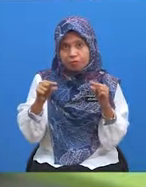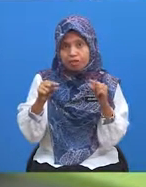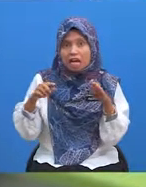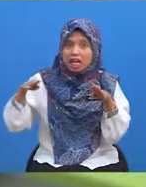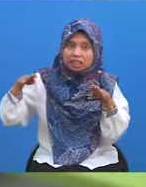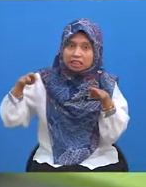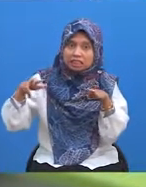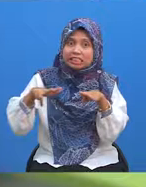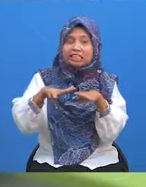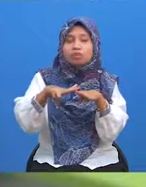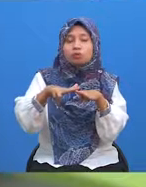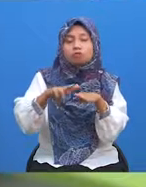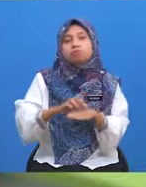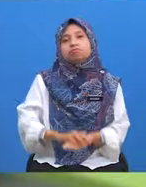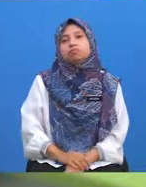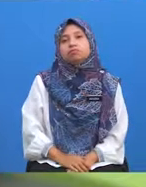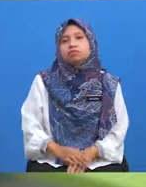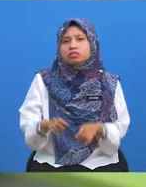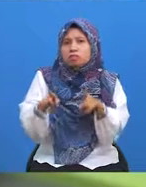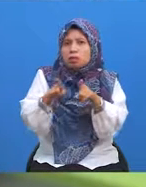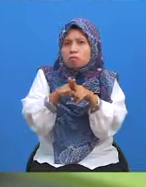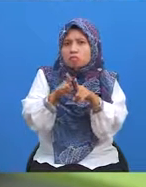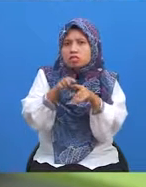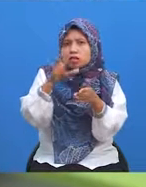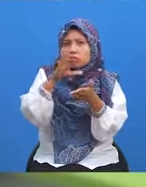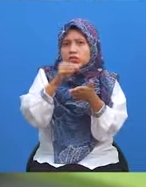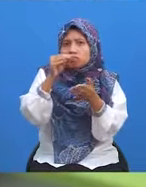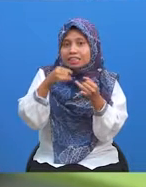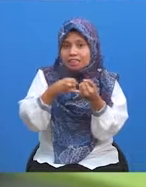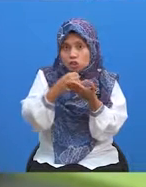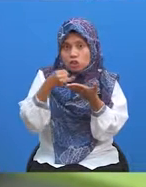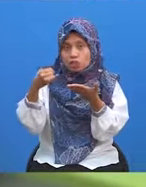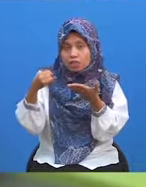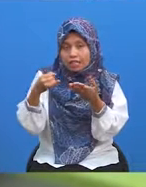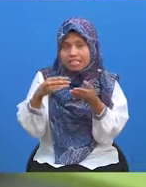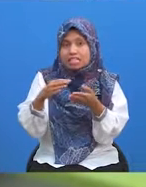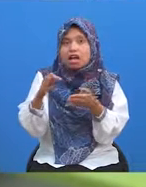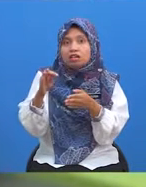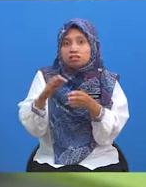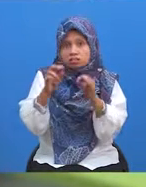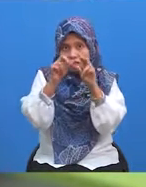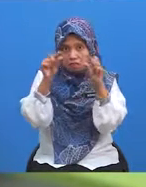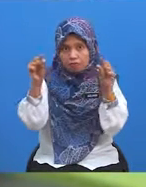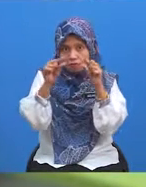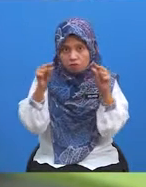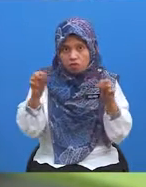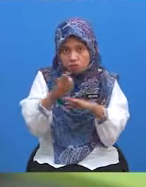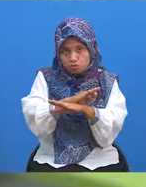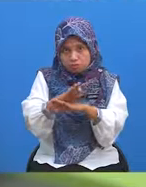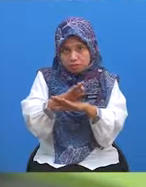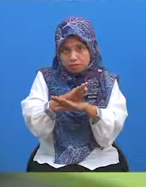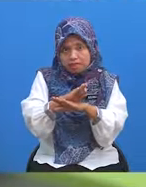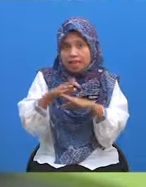bersama-sama mempelajari melukis graf fungsi trigonometri. Cikgu berharap